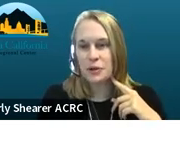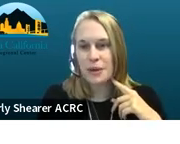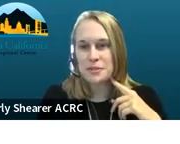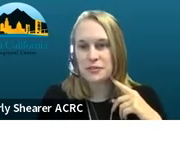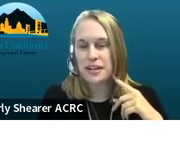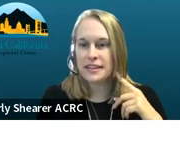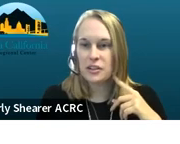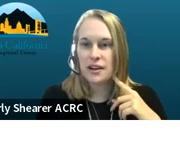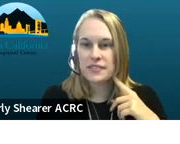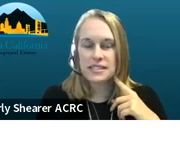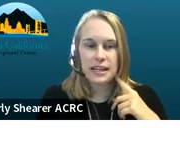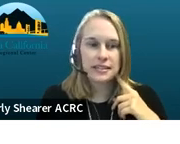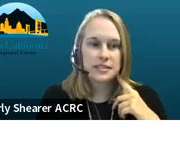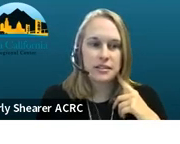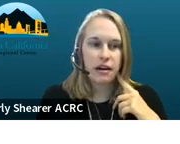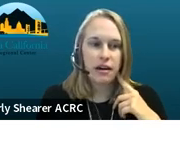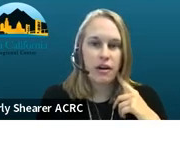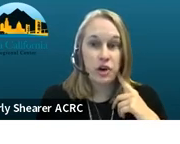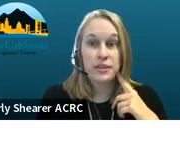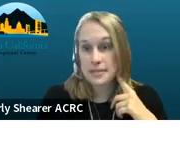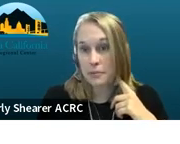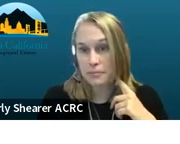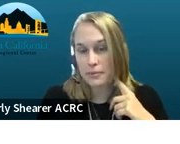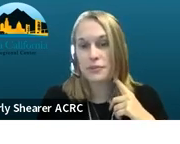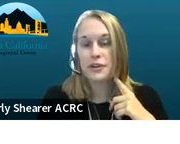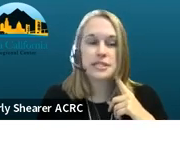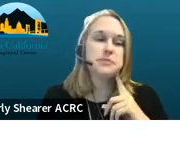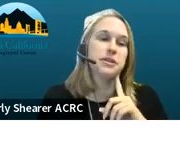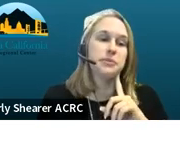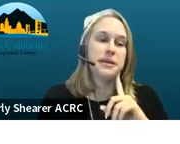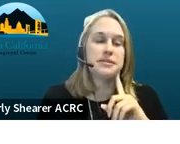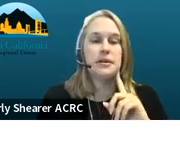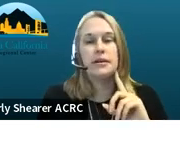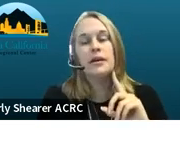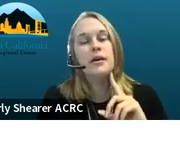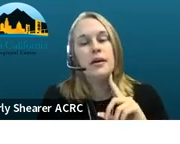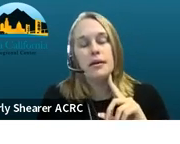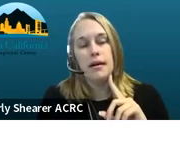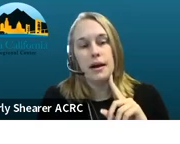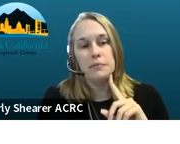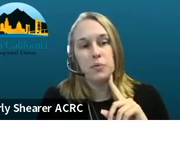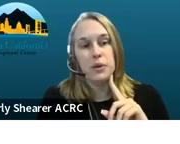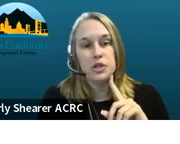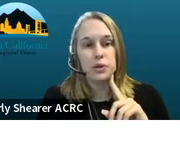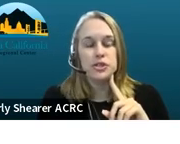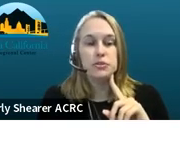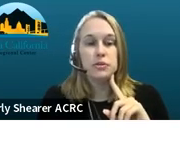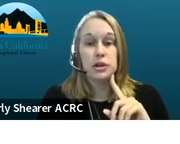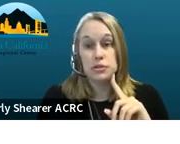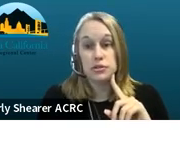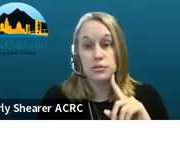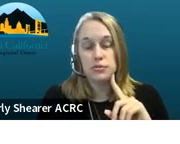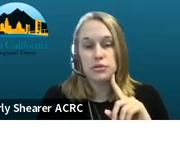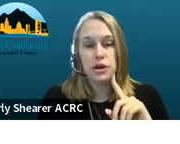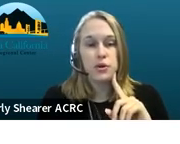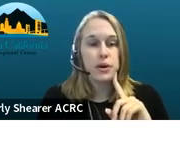CIE roadmaps, you'll find that a lot of the slides are the same. They're very similar based on which ones you